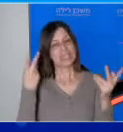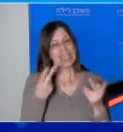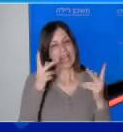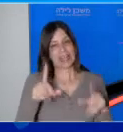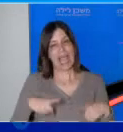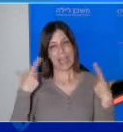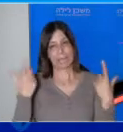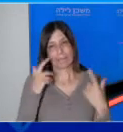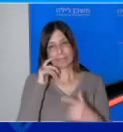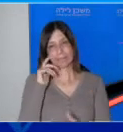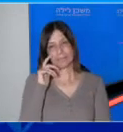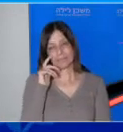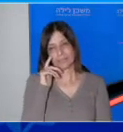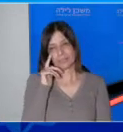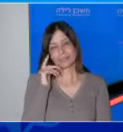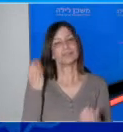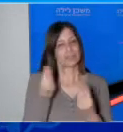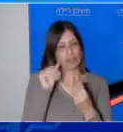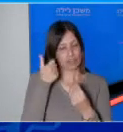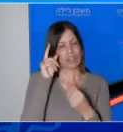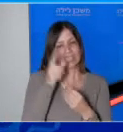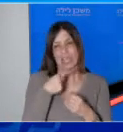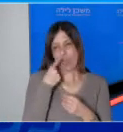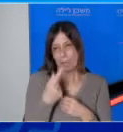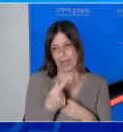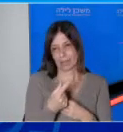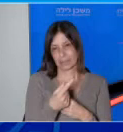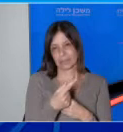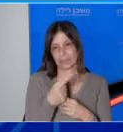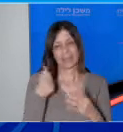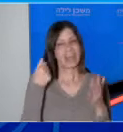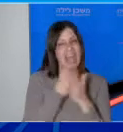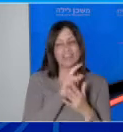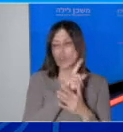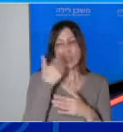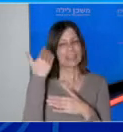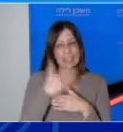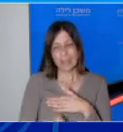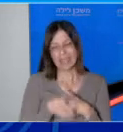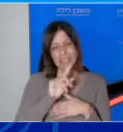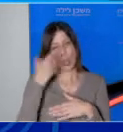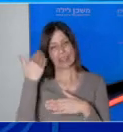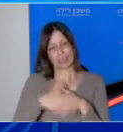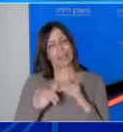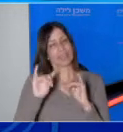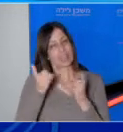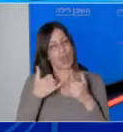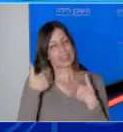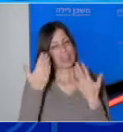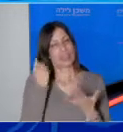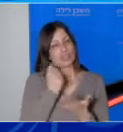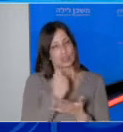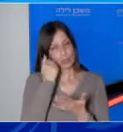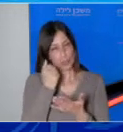החיים? טוב, אז קודם כל צריך לומר יובל שעד שזה לא נגמר, זה לא נגמר. נכון שניתן האישור